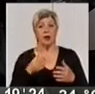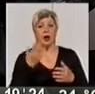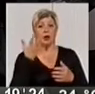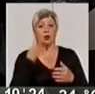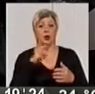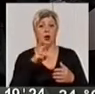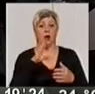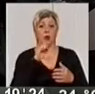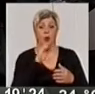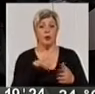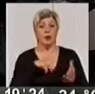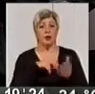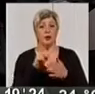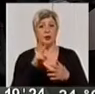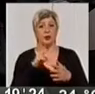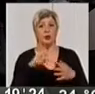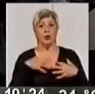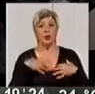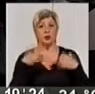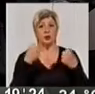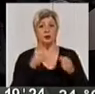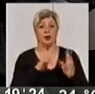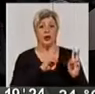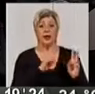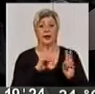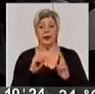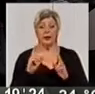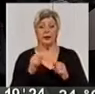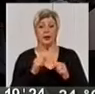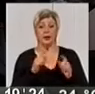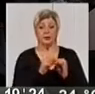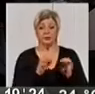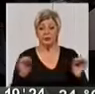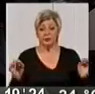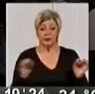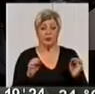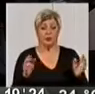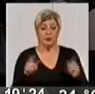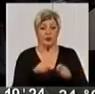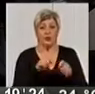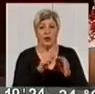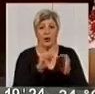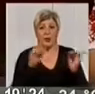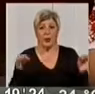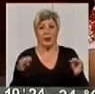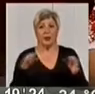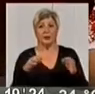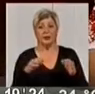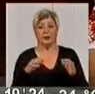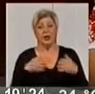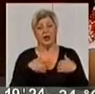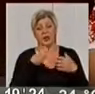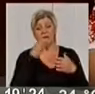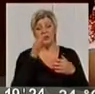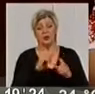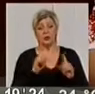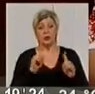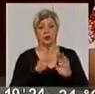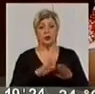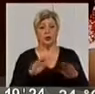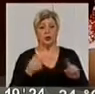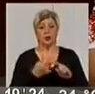чому, які критерії тут є, які можна виміряти? Я вам скажу, по-перше, діти – це найдорожче, що в нас є, і ми